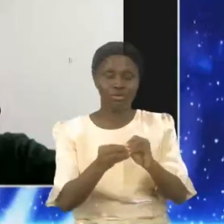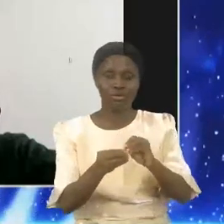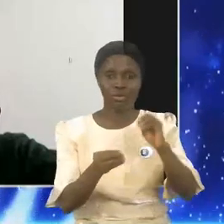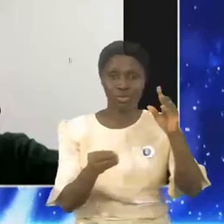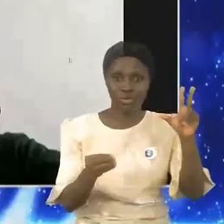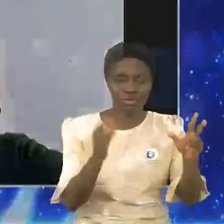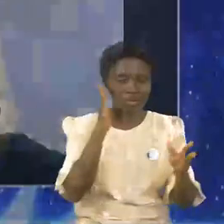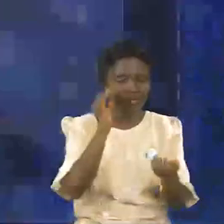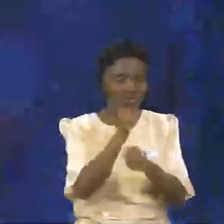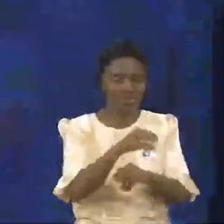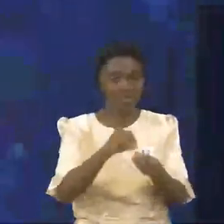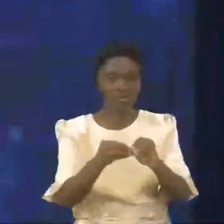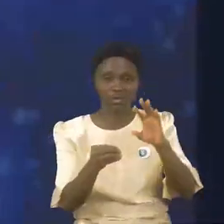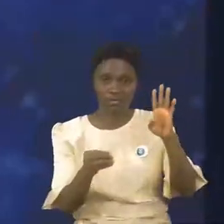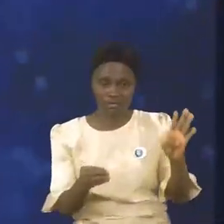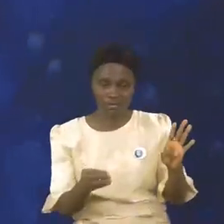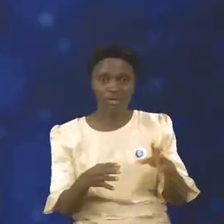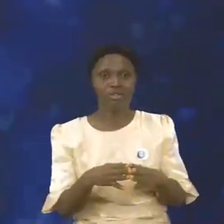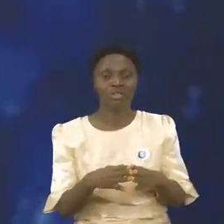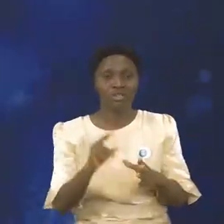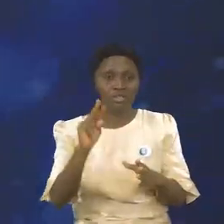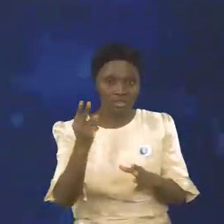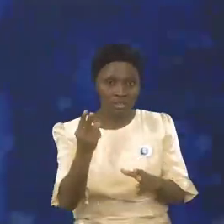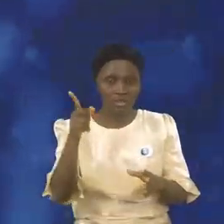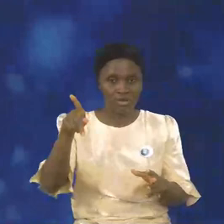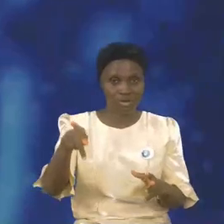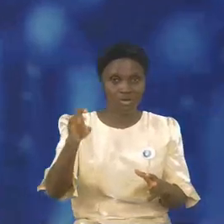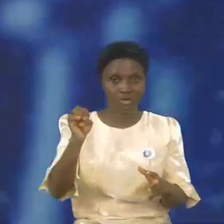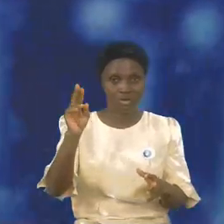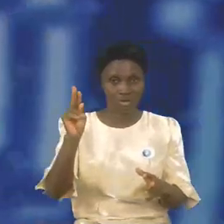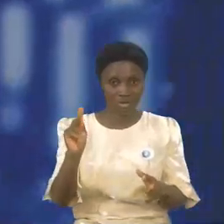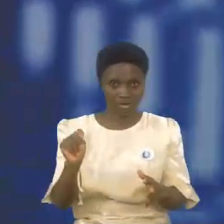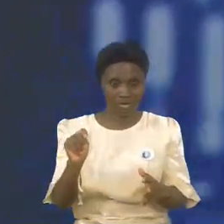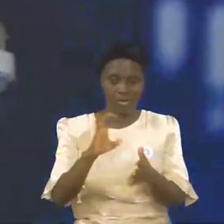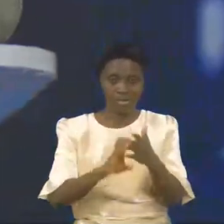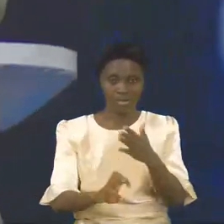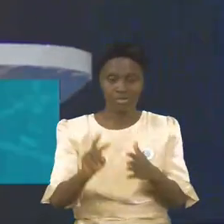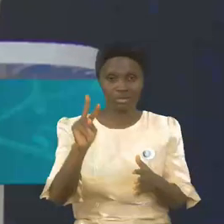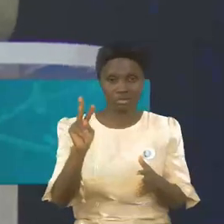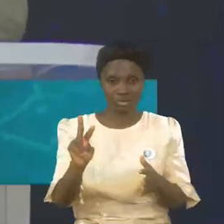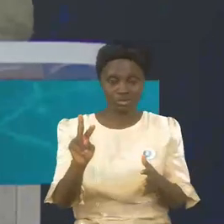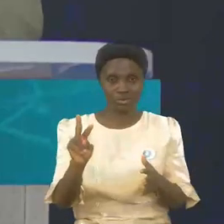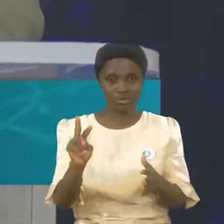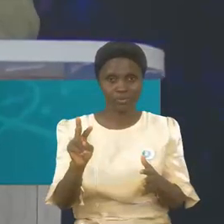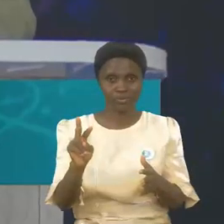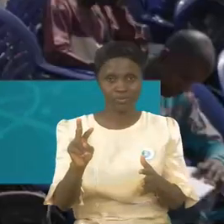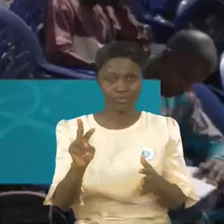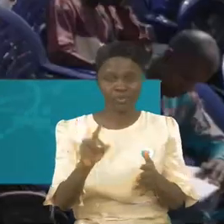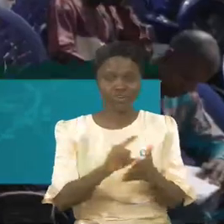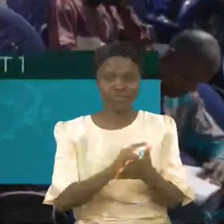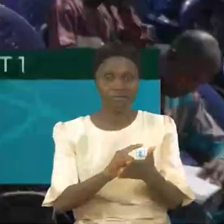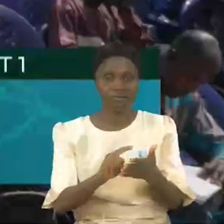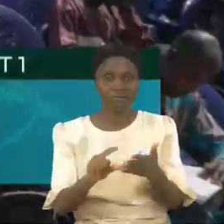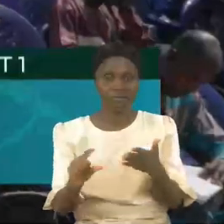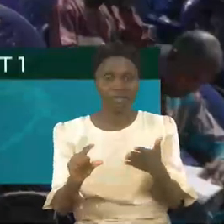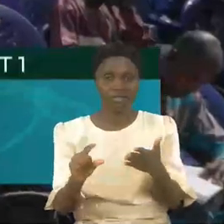numéro 4 va 21 numéro 3 mais quand tu parles de bête ou de ou des animaux voyons ce que le Nouveau Testament